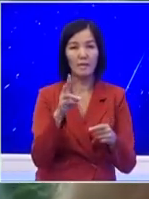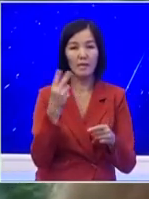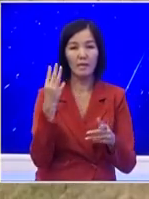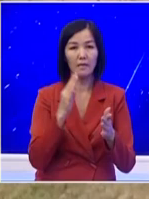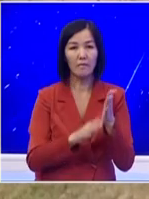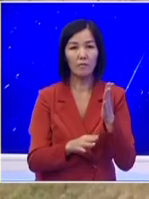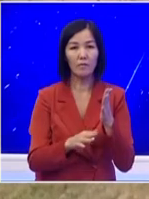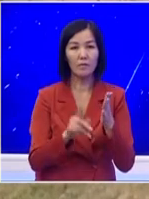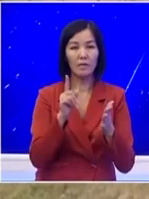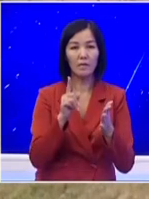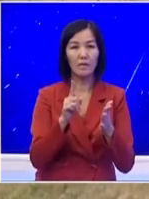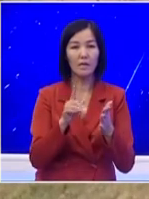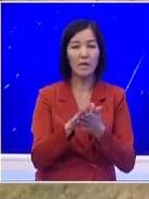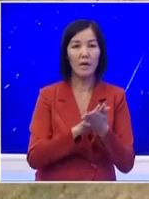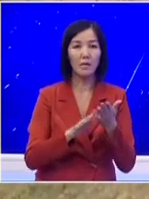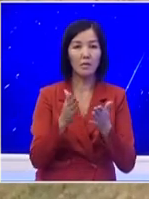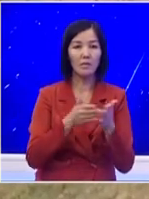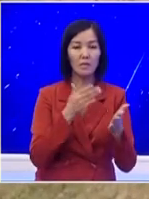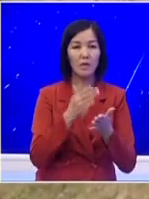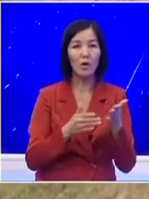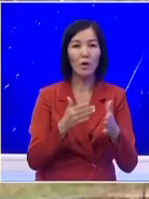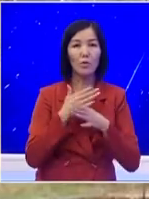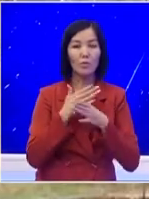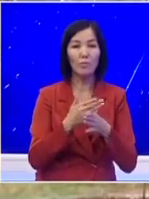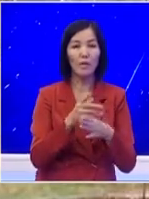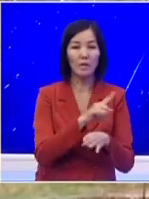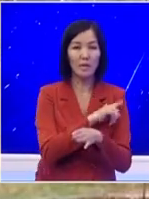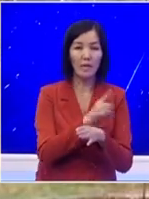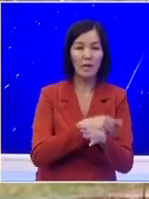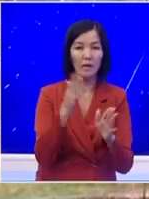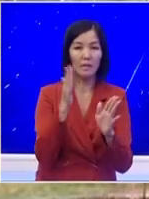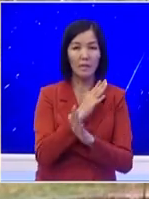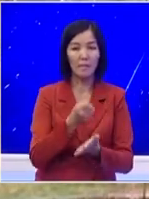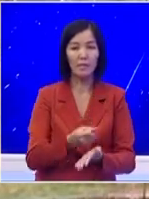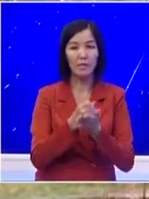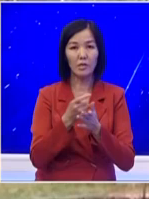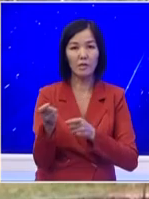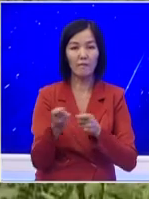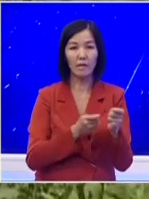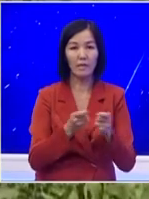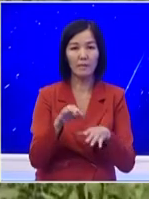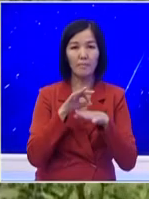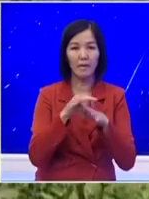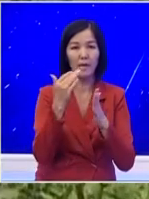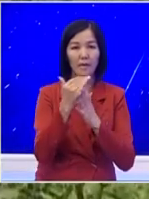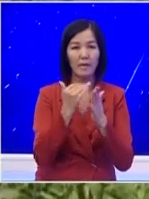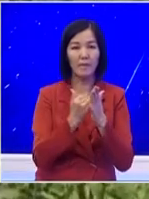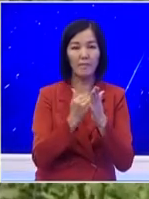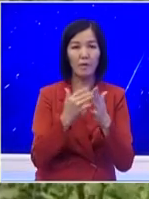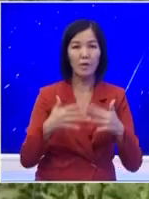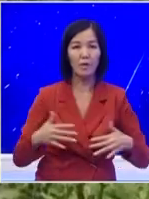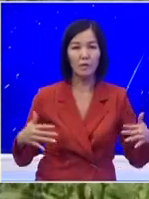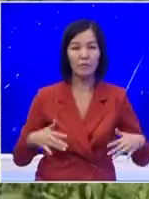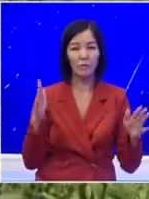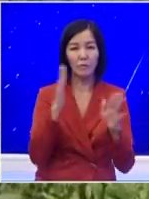90-е обезьяны находились на грани исчезновения. Но благодаря усилиям экологов и поддержке властей была проведена программа по интродукции